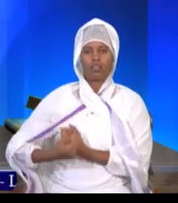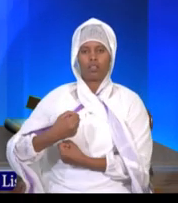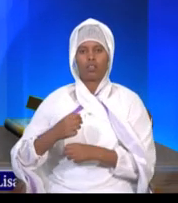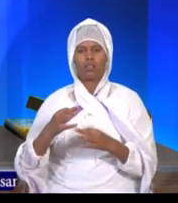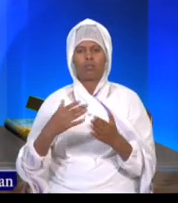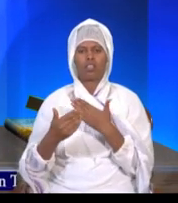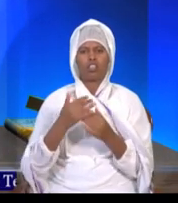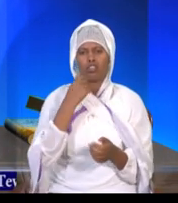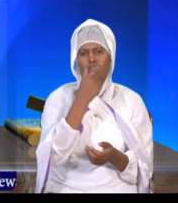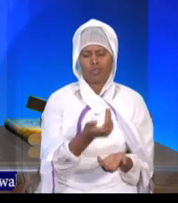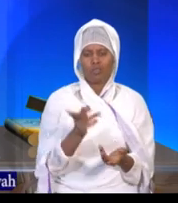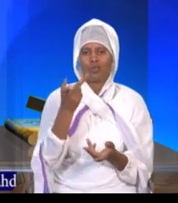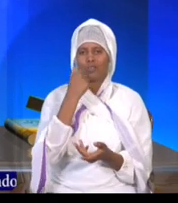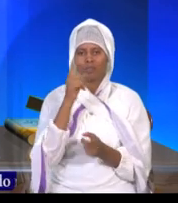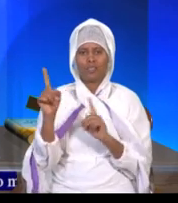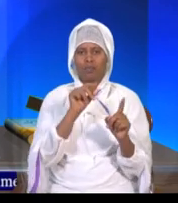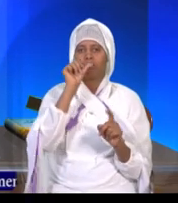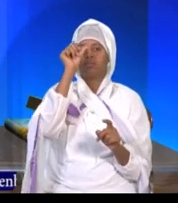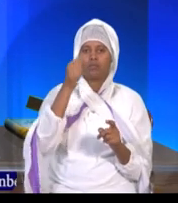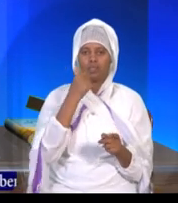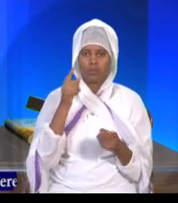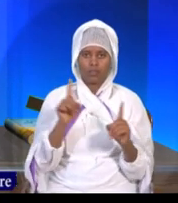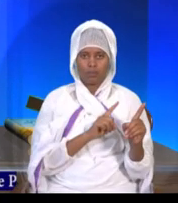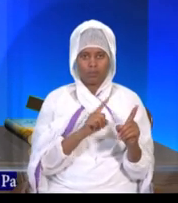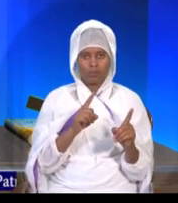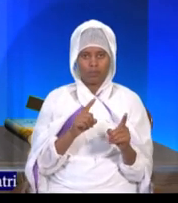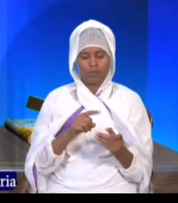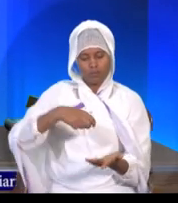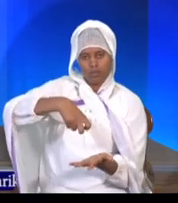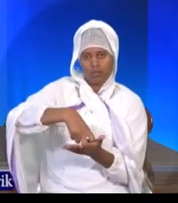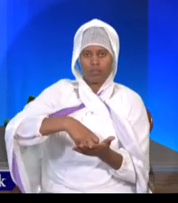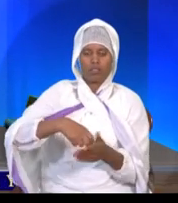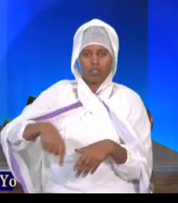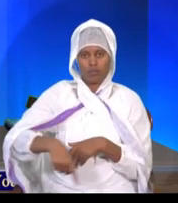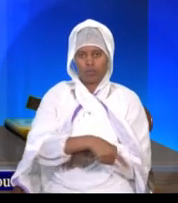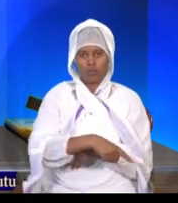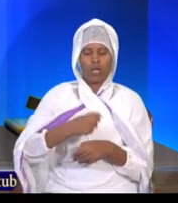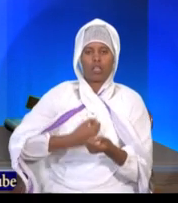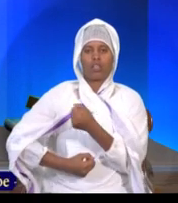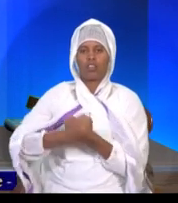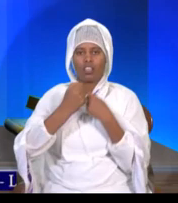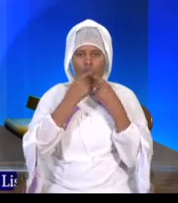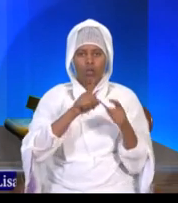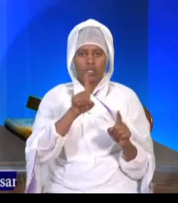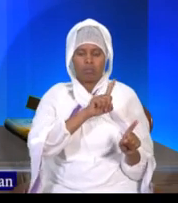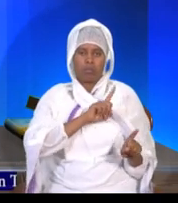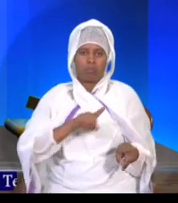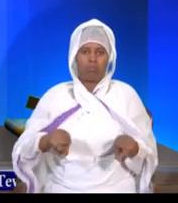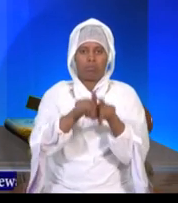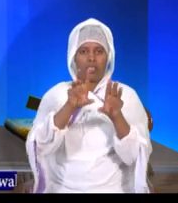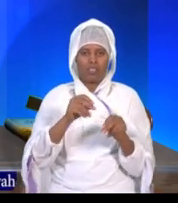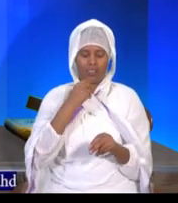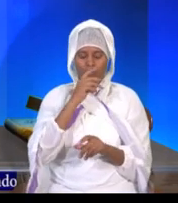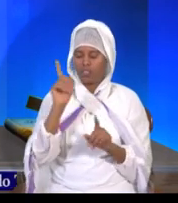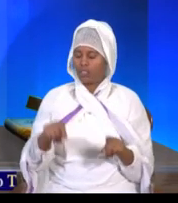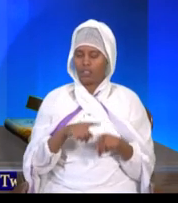ሓጢያትና ከመይ ጌርና ንንግር ዝብል ትዕቢት ኣብ እውሪ ተደፊእካ ሓጢያት ምንጋርሲ ከም ትሑትነት